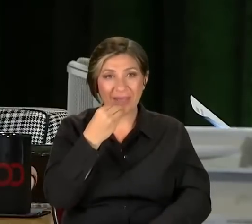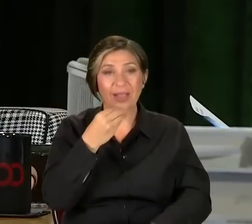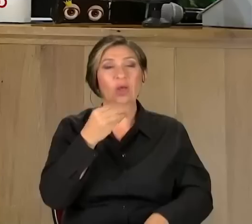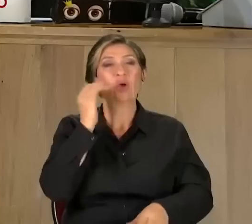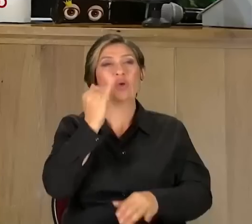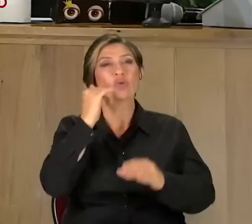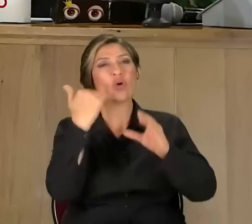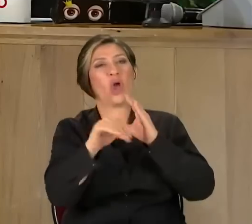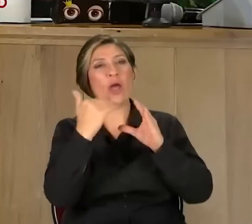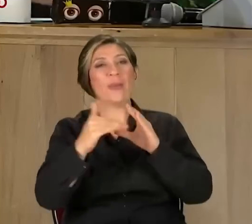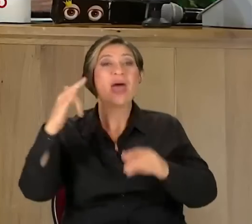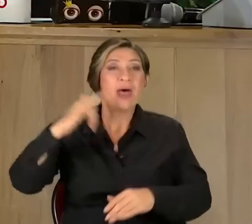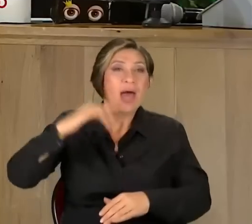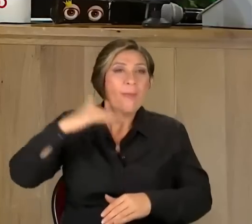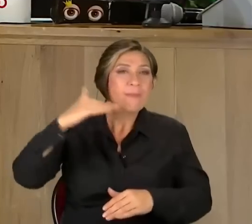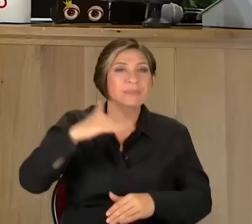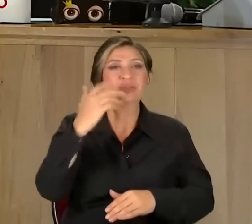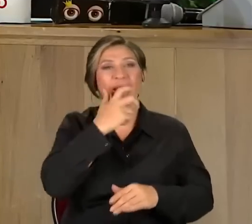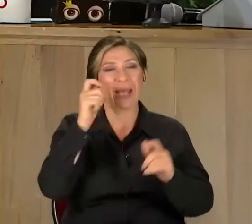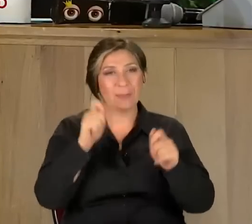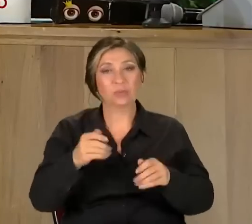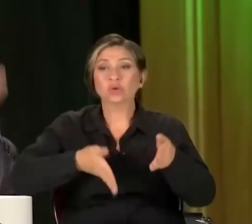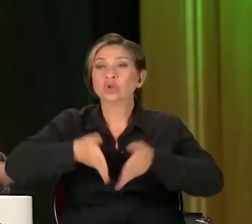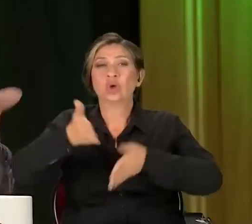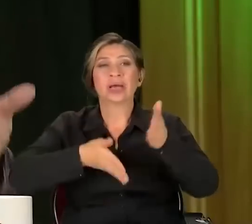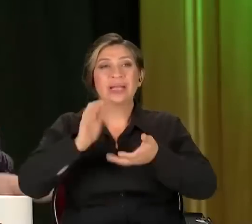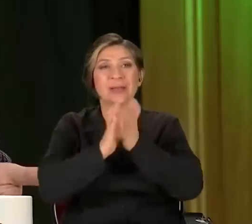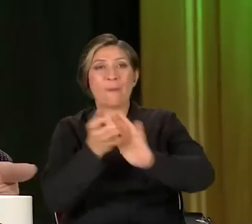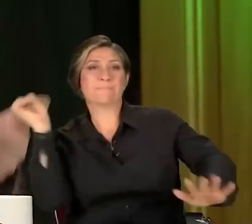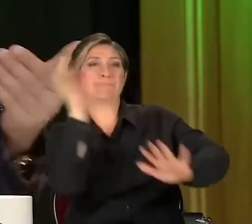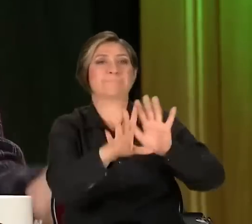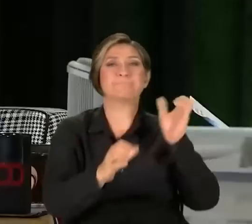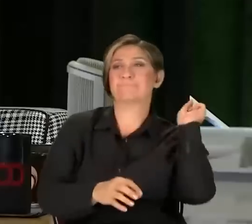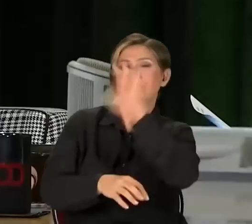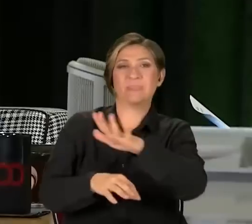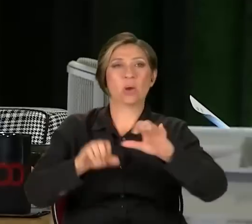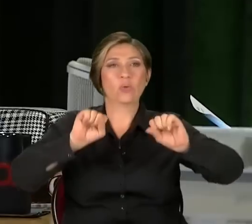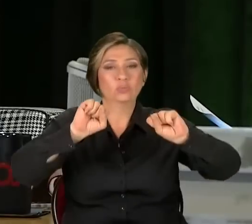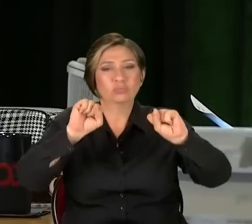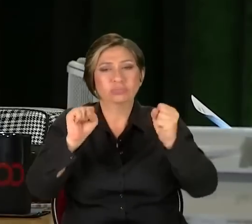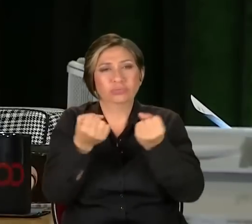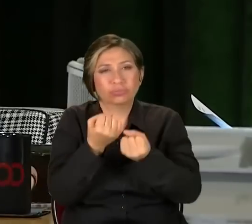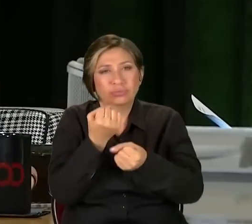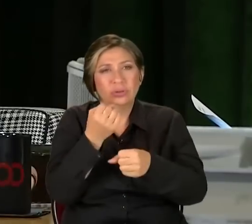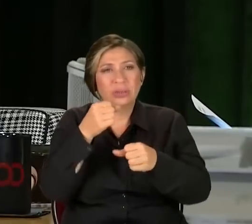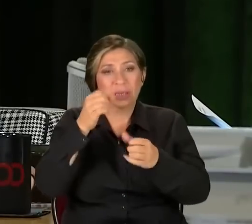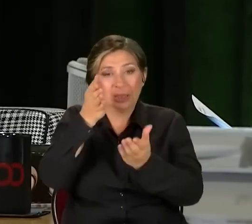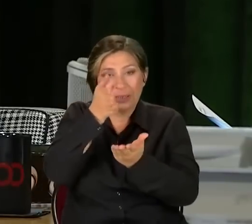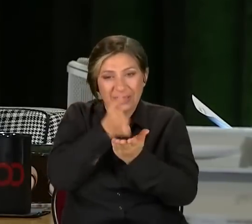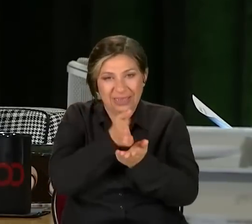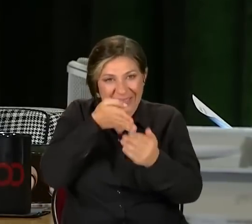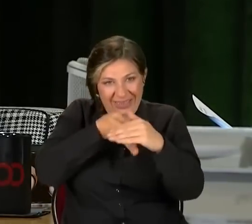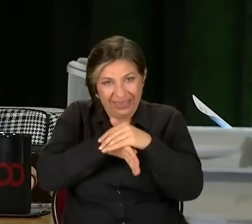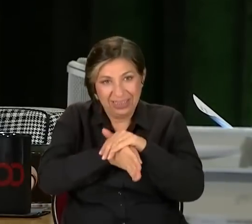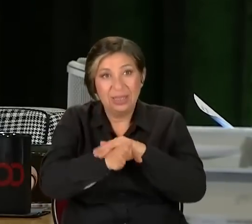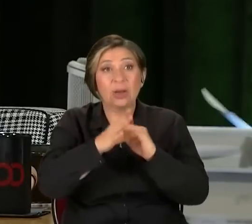Kötü yorumlarla rap şarkı yapmak. Sokaktaki insanlara kartopu fırlatmak. Buzlu küvette 112 dakika. Evet, 1600